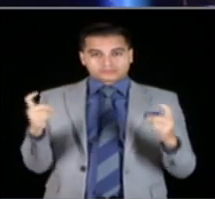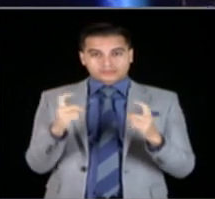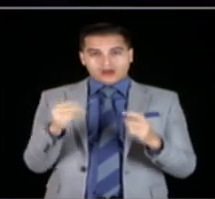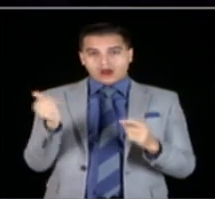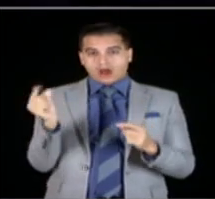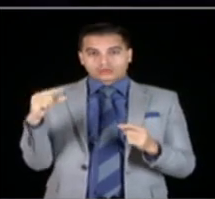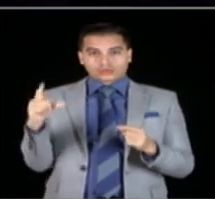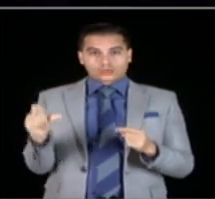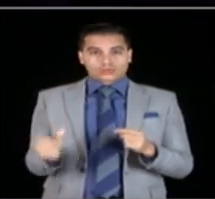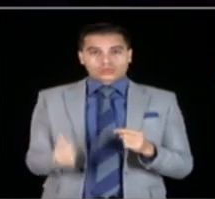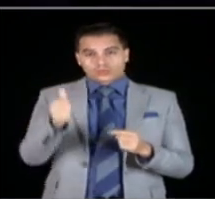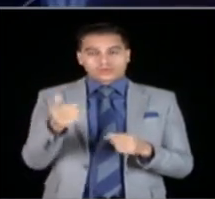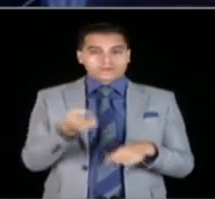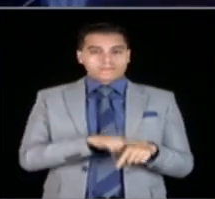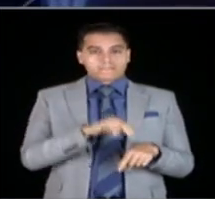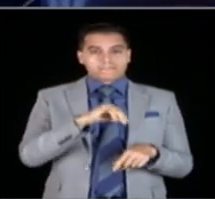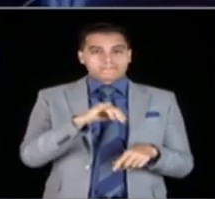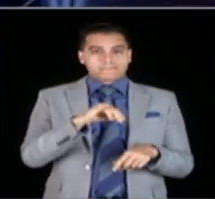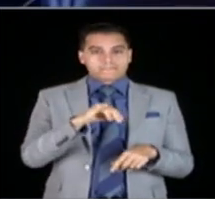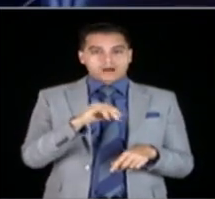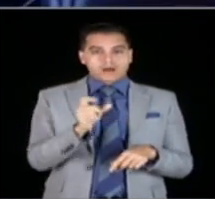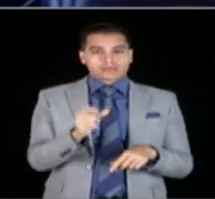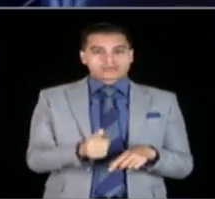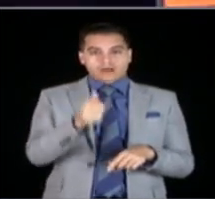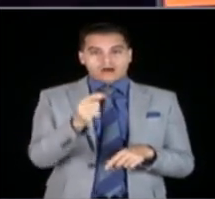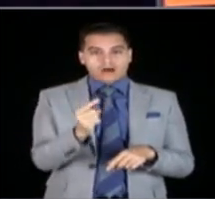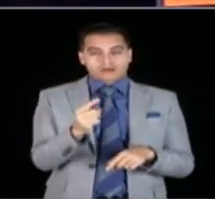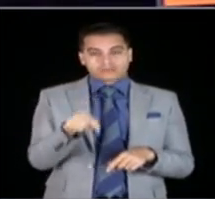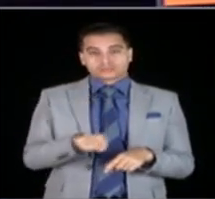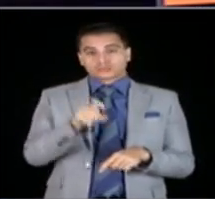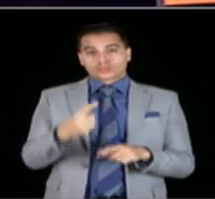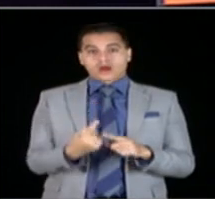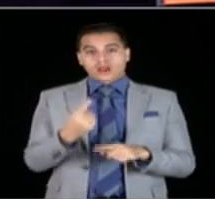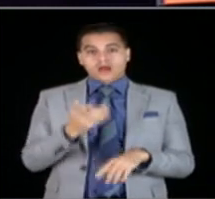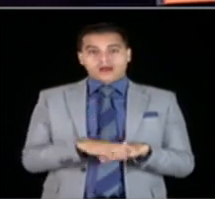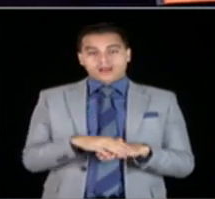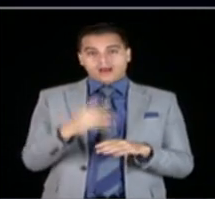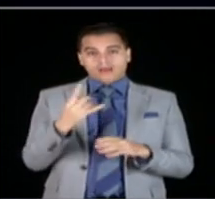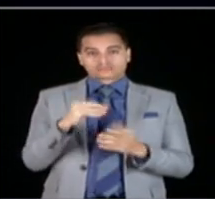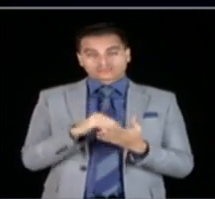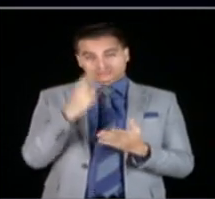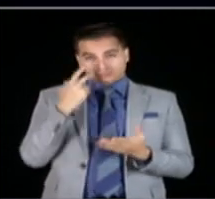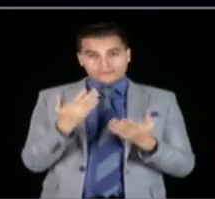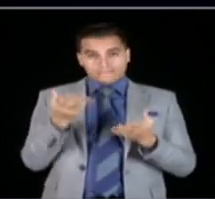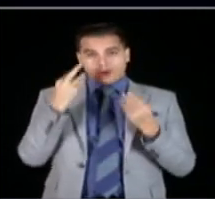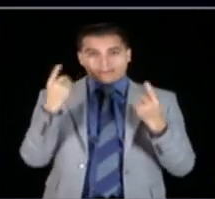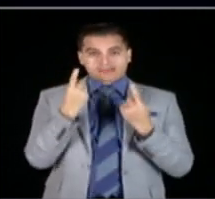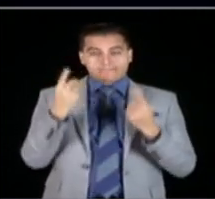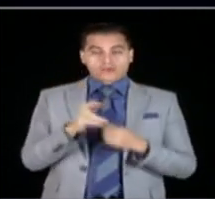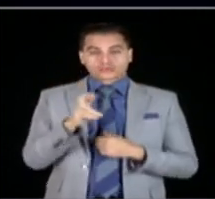أندرو ومنار. منار وأندرو. وسؤال بعشر نقط. معلومات